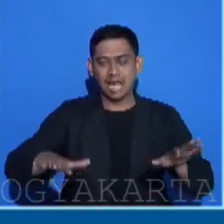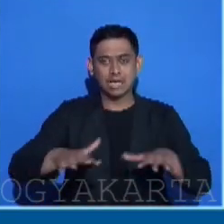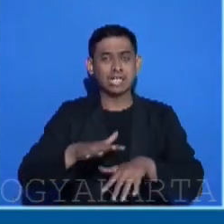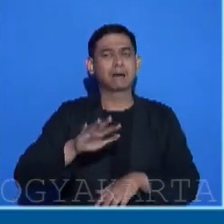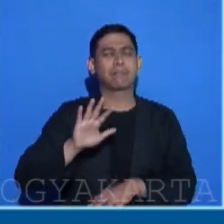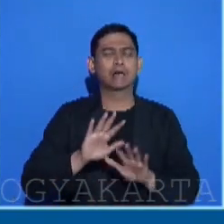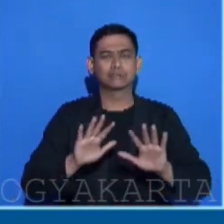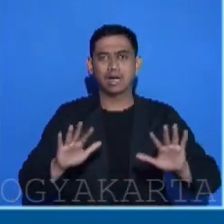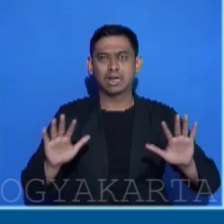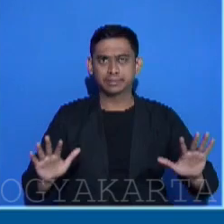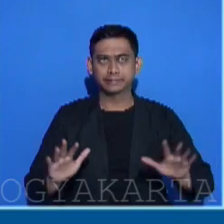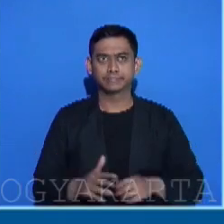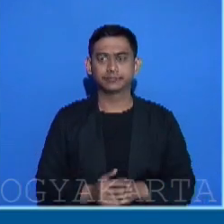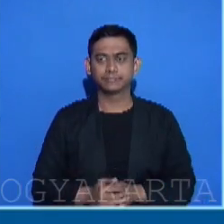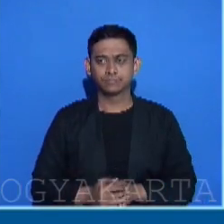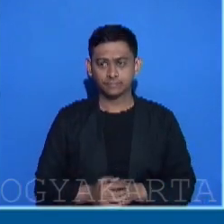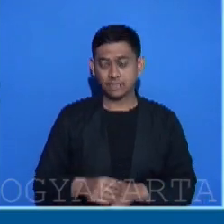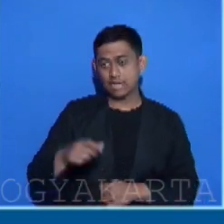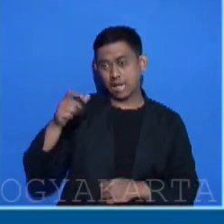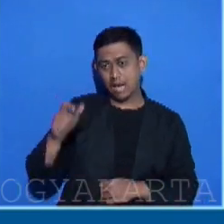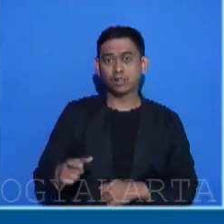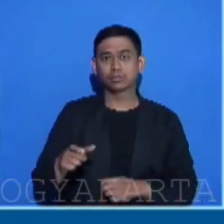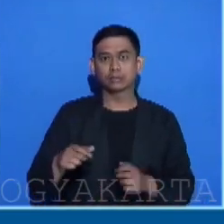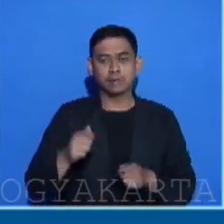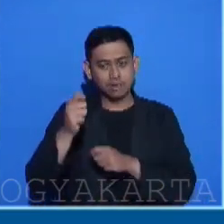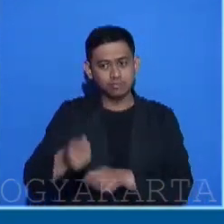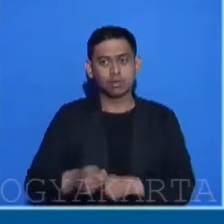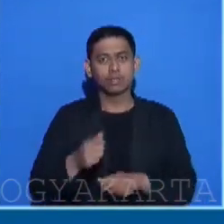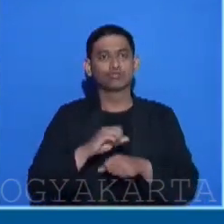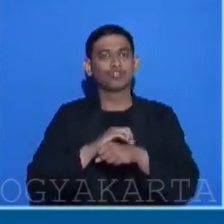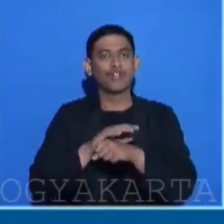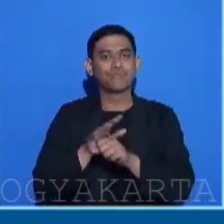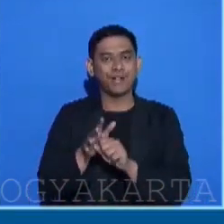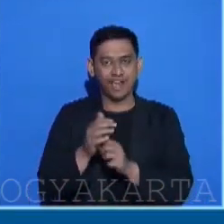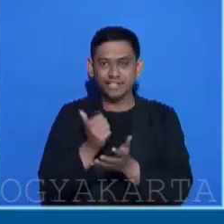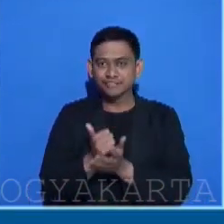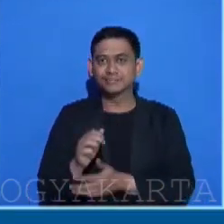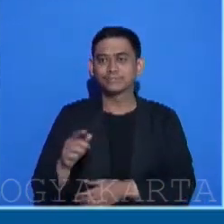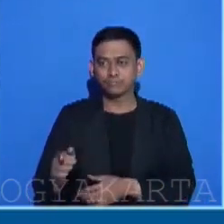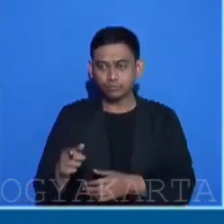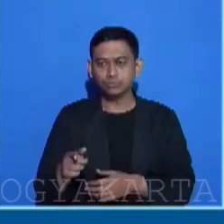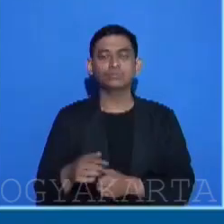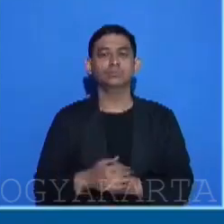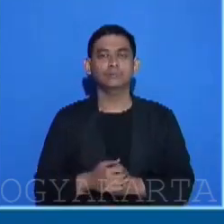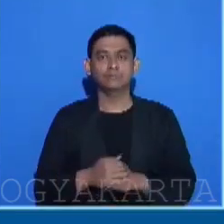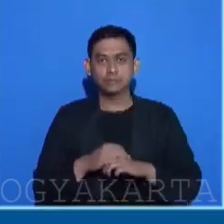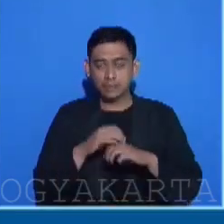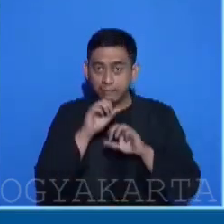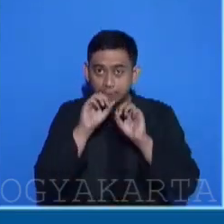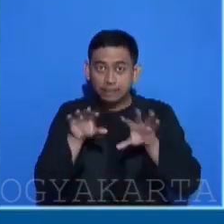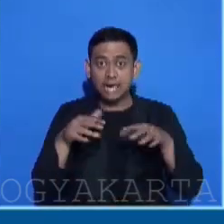Bay ang Lan pjatanulenh winesadalang